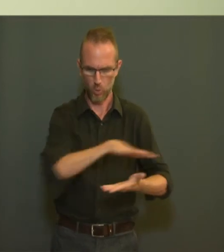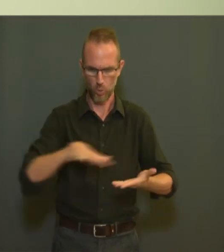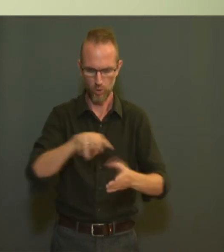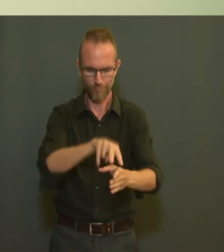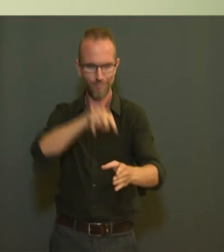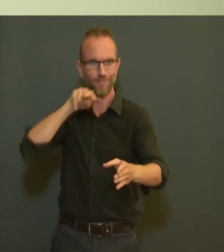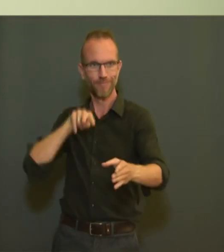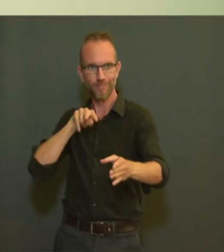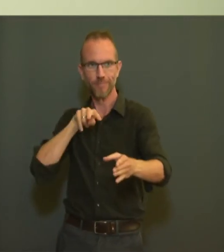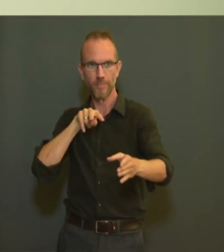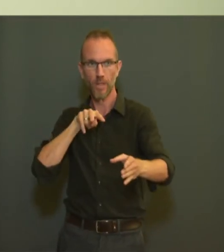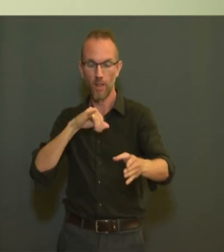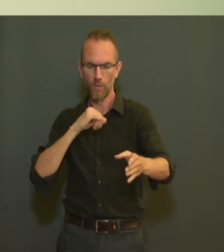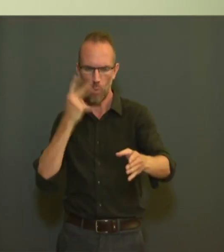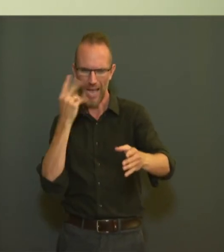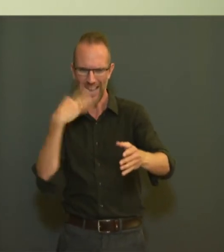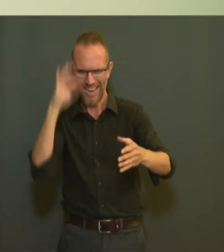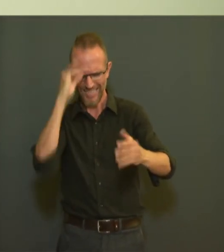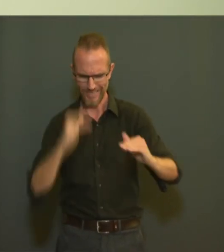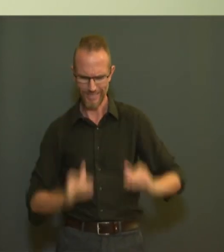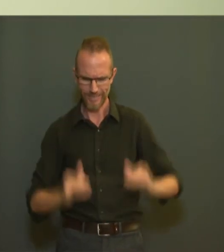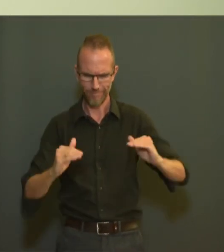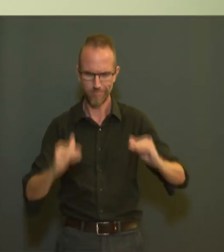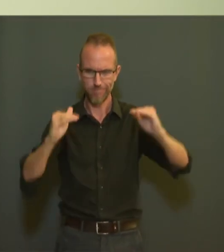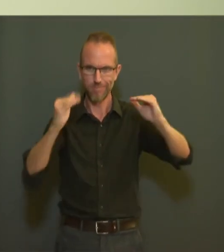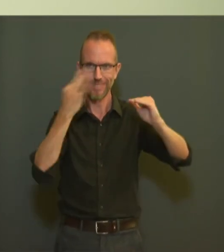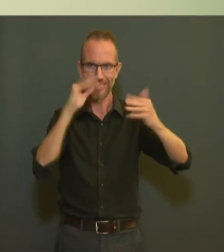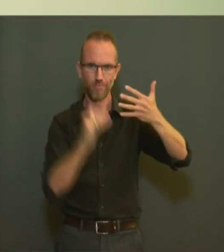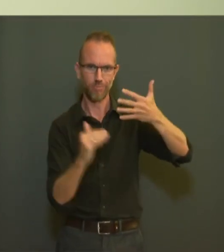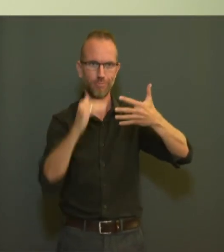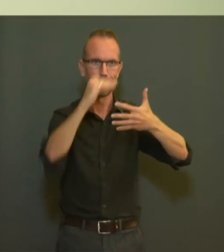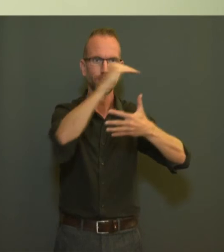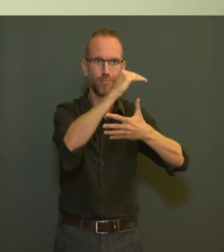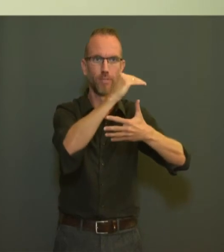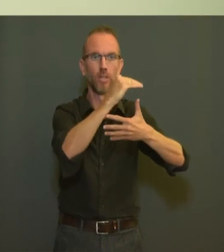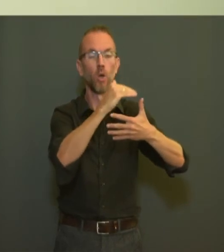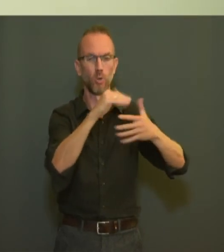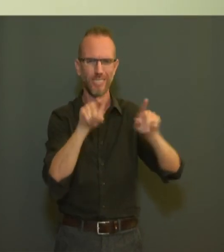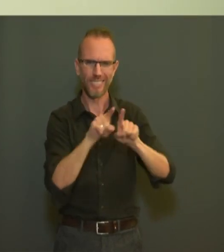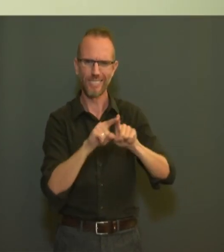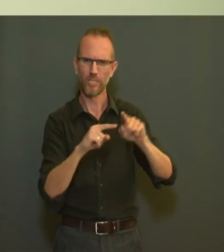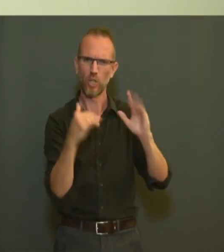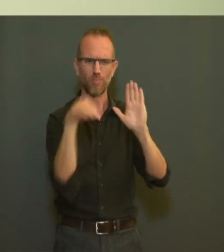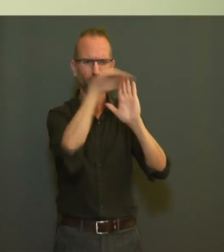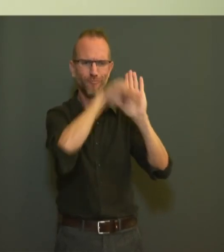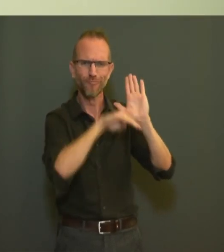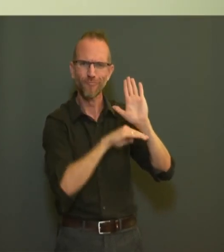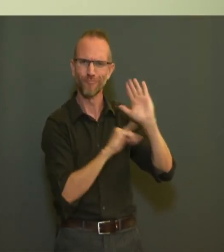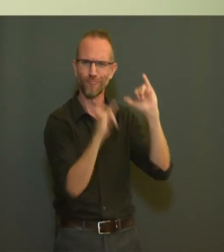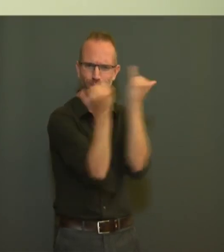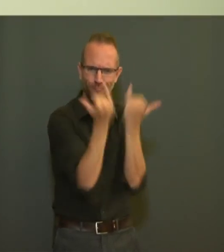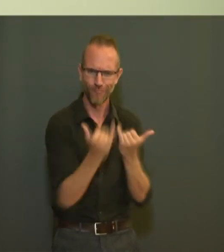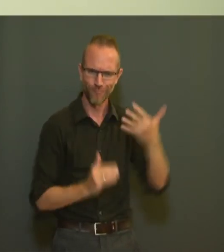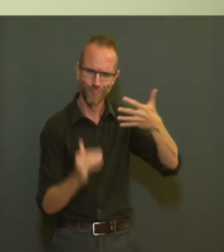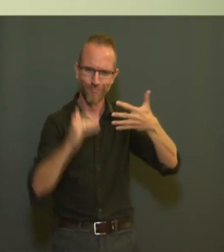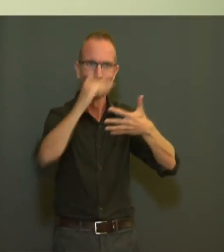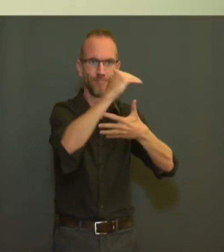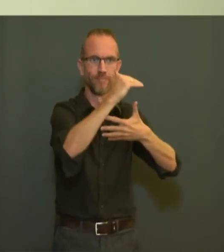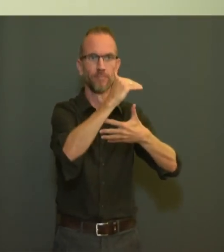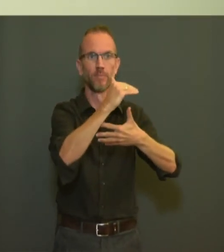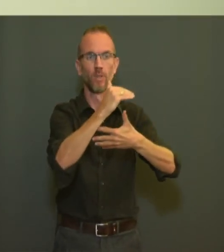risque et les niveaux de mesure en fonction de situations tant au niveau national qu'au niveau